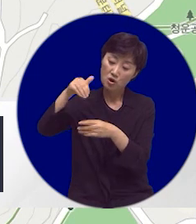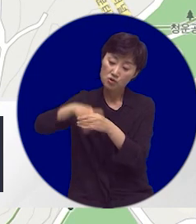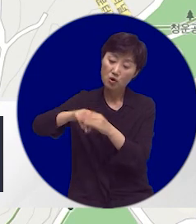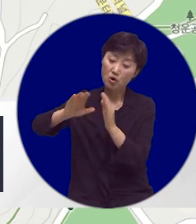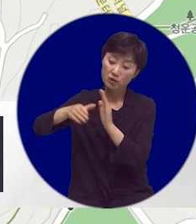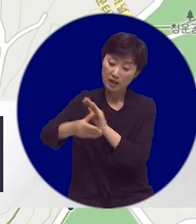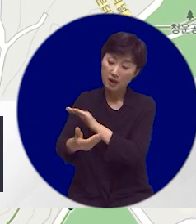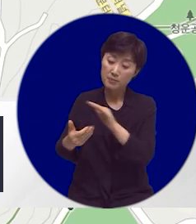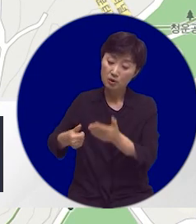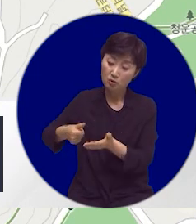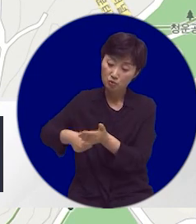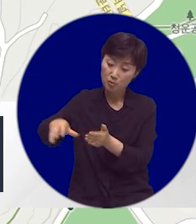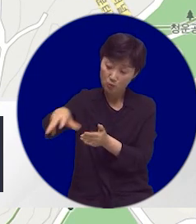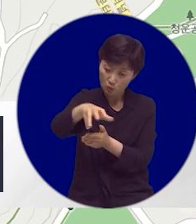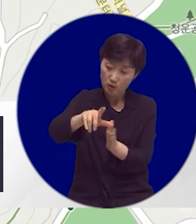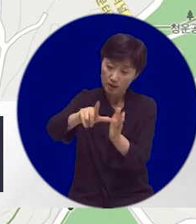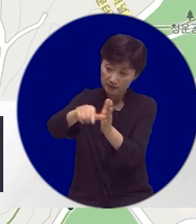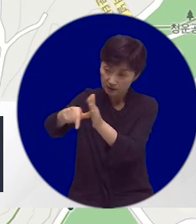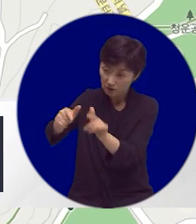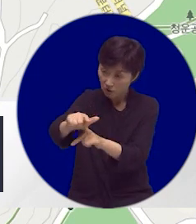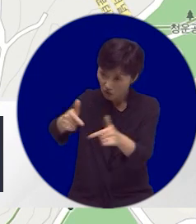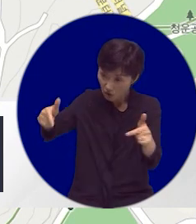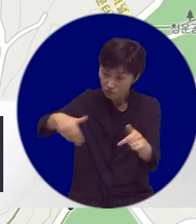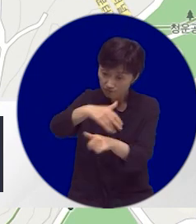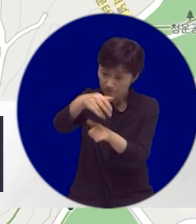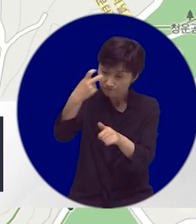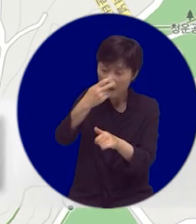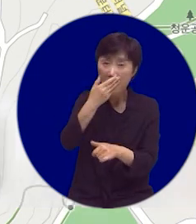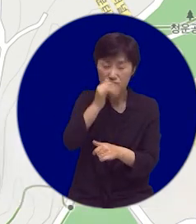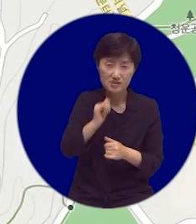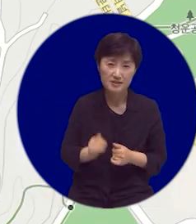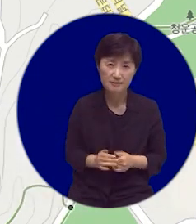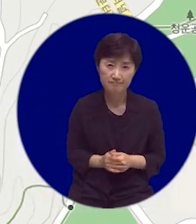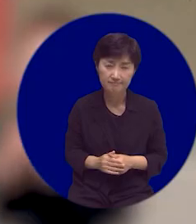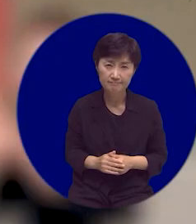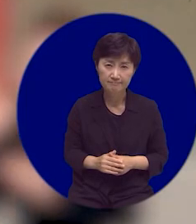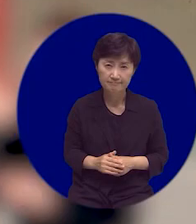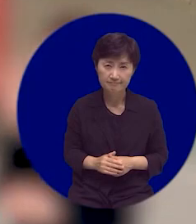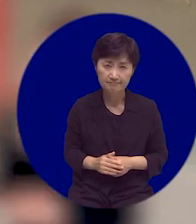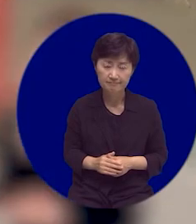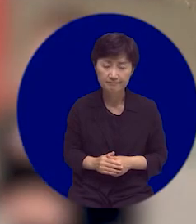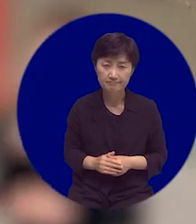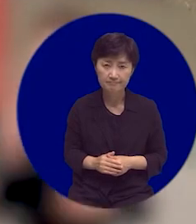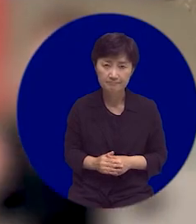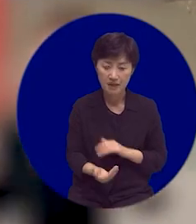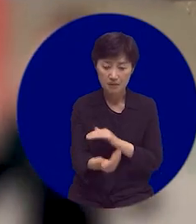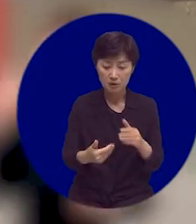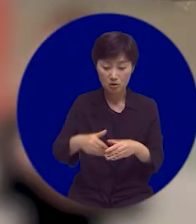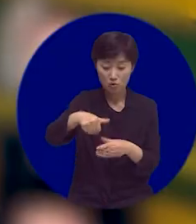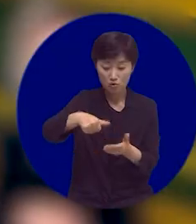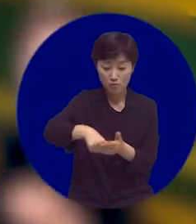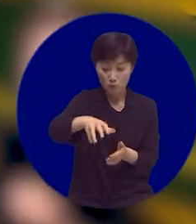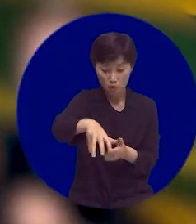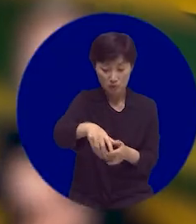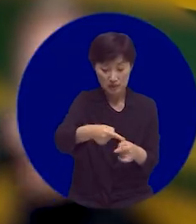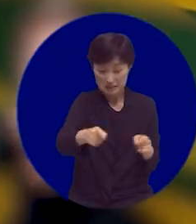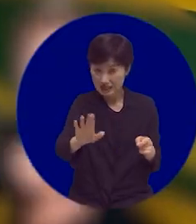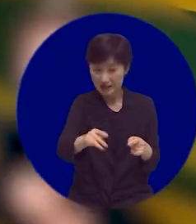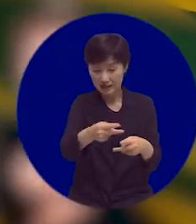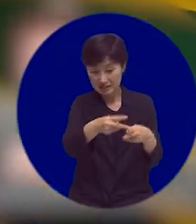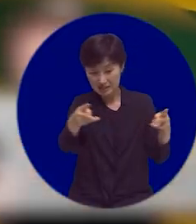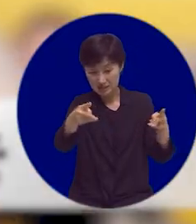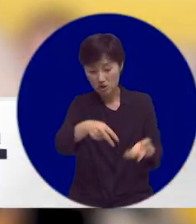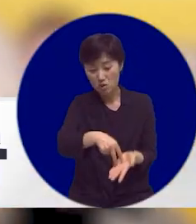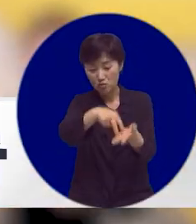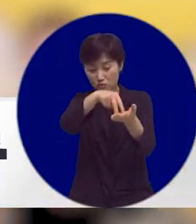선거에서 해당 사전투표소의 시간대별 사전투표 현황을 볼 수 있습니다. 또한 사전투표소가 1층이 아니거나 승강기